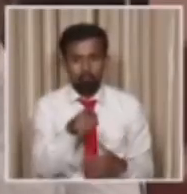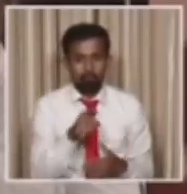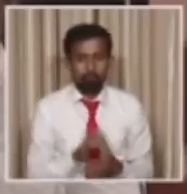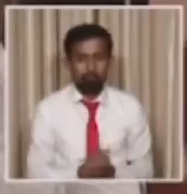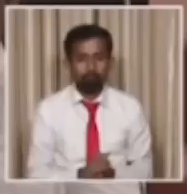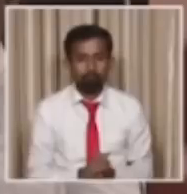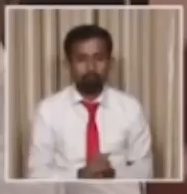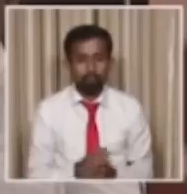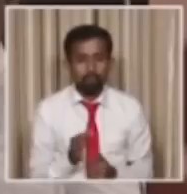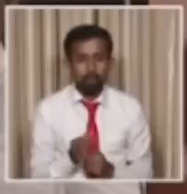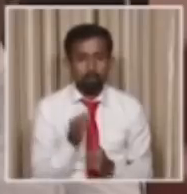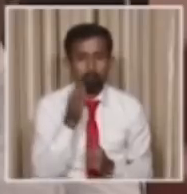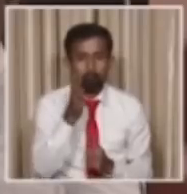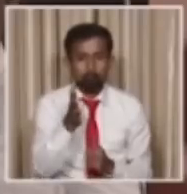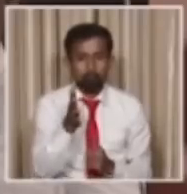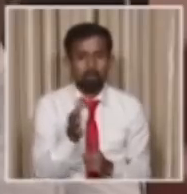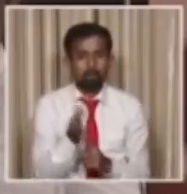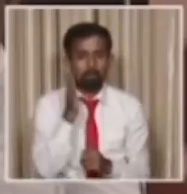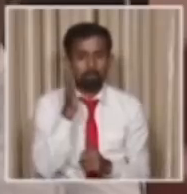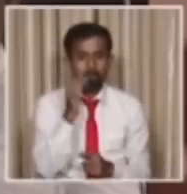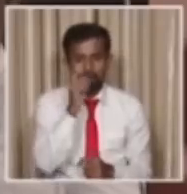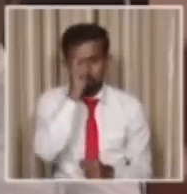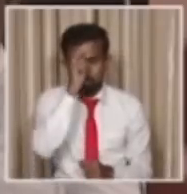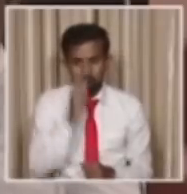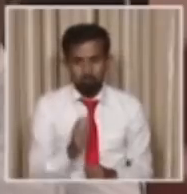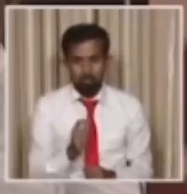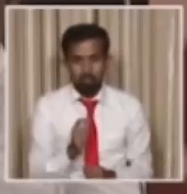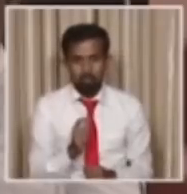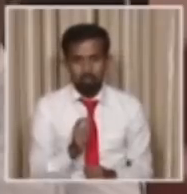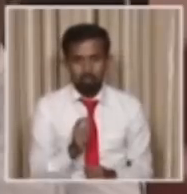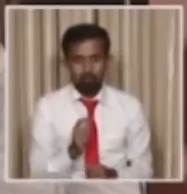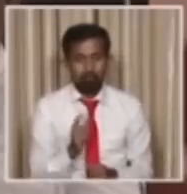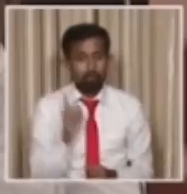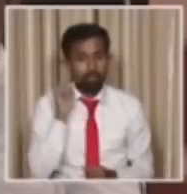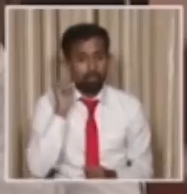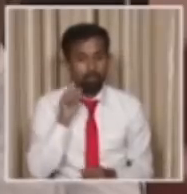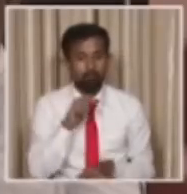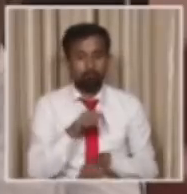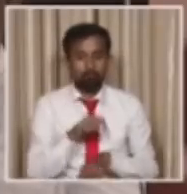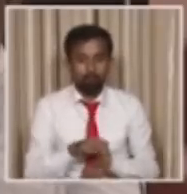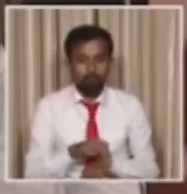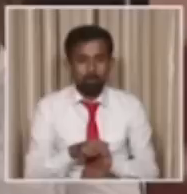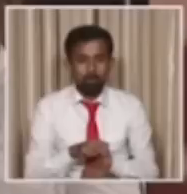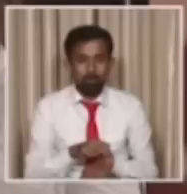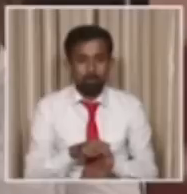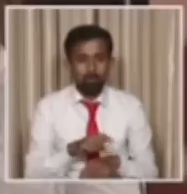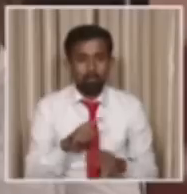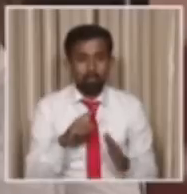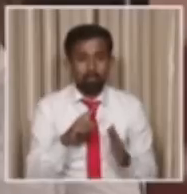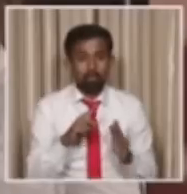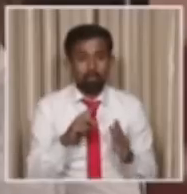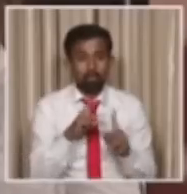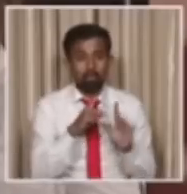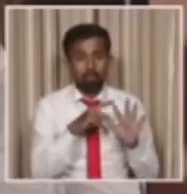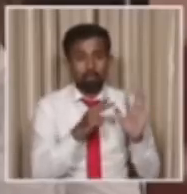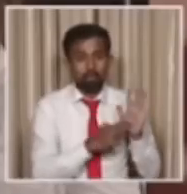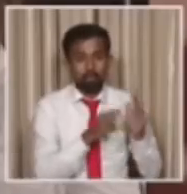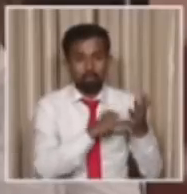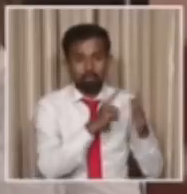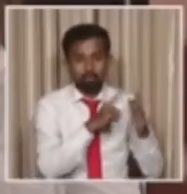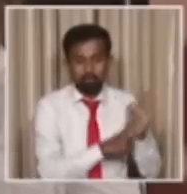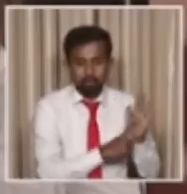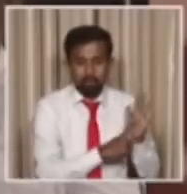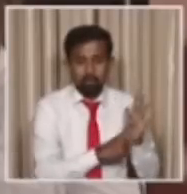දැන් ප්‍රේමදාස ජනාධිපතිතුමා ජනාධිපති වශයෙන් ඉන්නකොට ජෙනරල් ජෙන්සිල් කොබ්බක් අඩුවයි ජෙනරල්